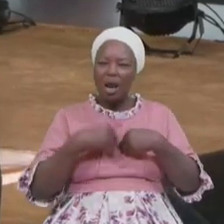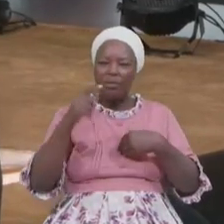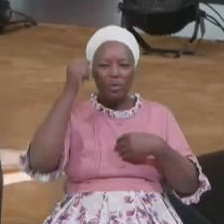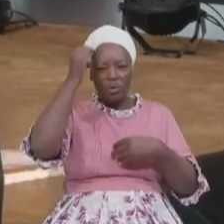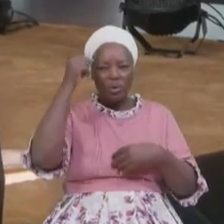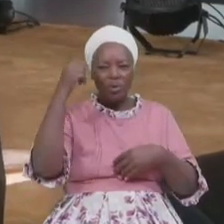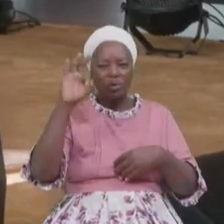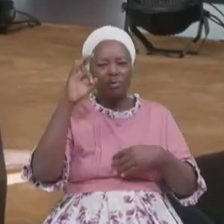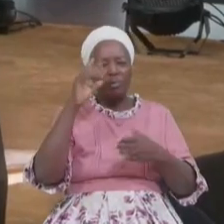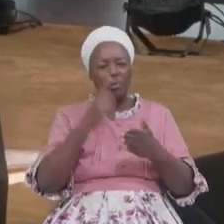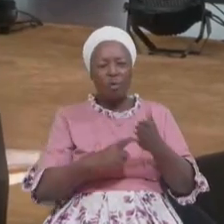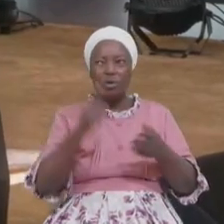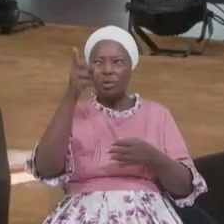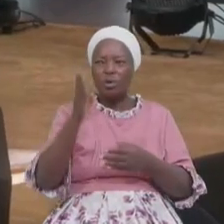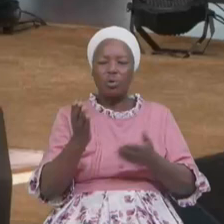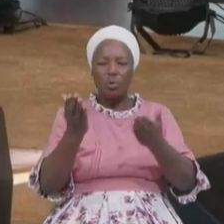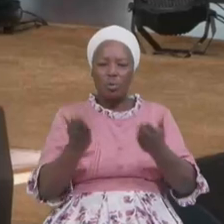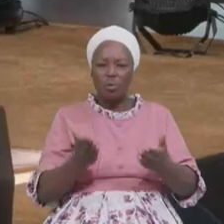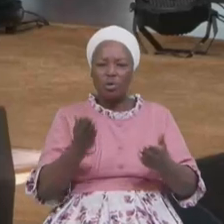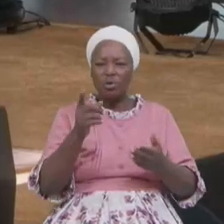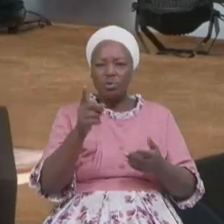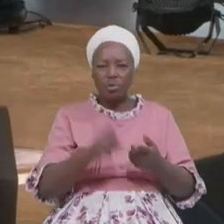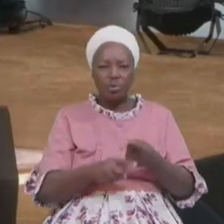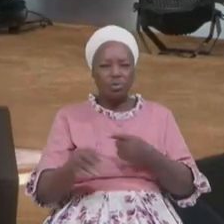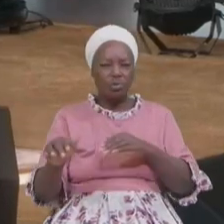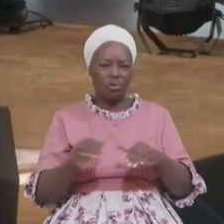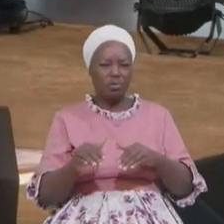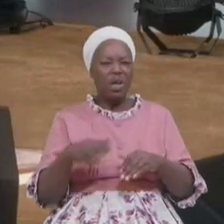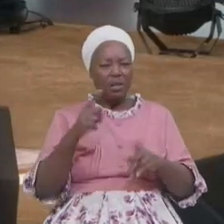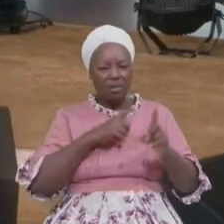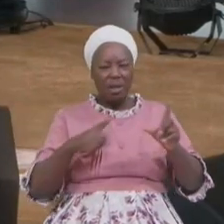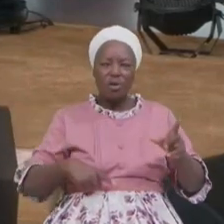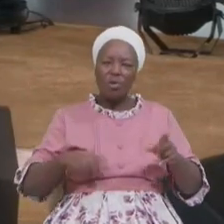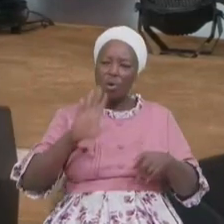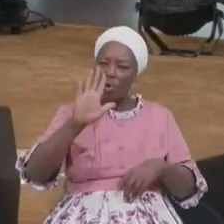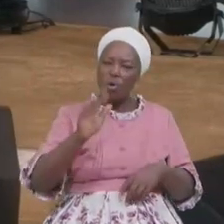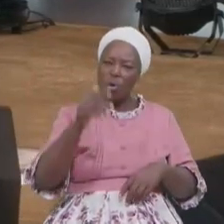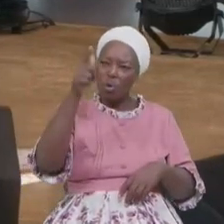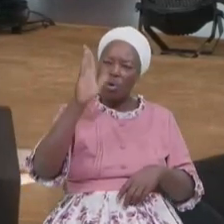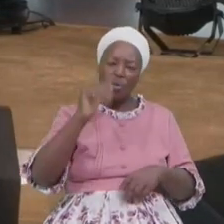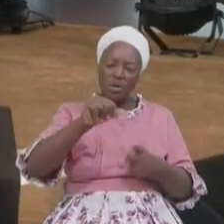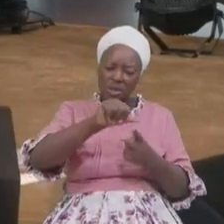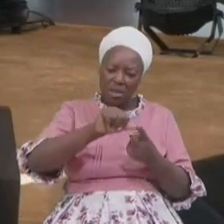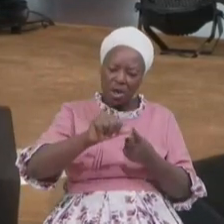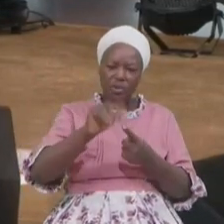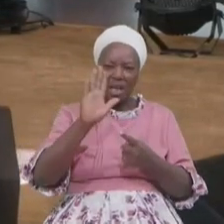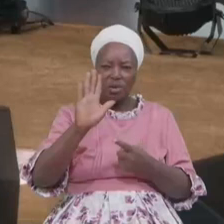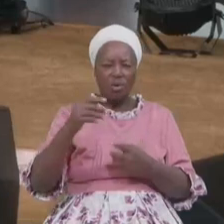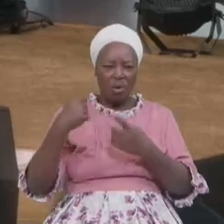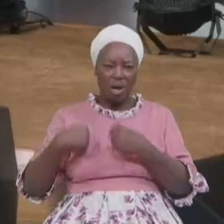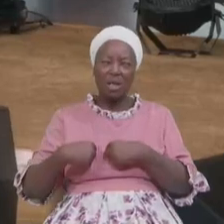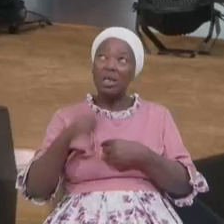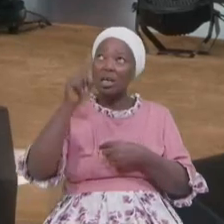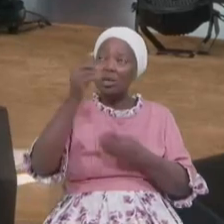faire? L'Éternel, ton Dieu, circoncira ton cœur. Il veut ôter la